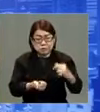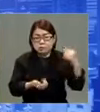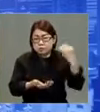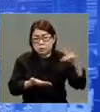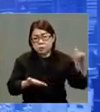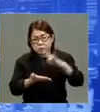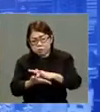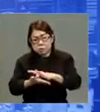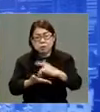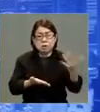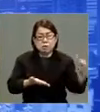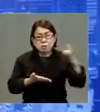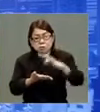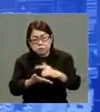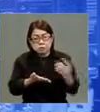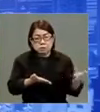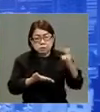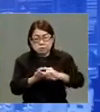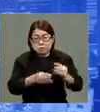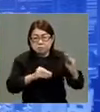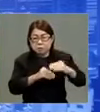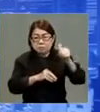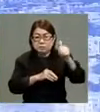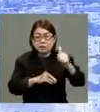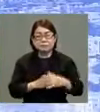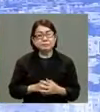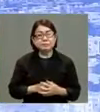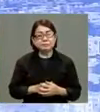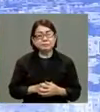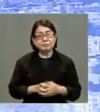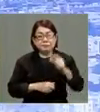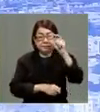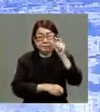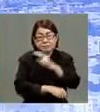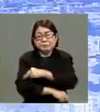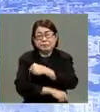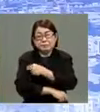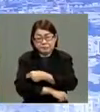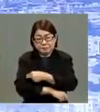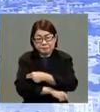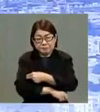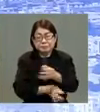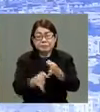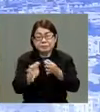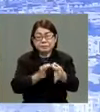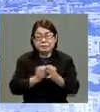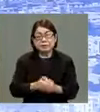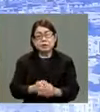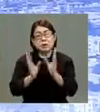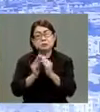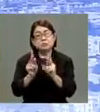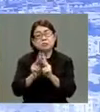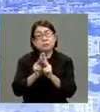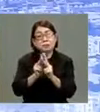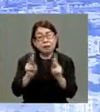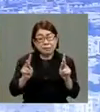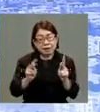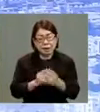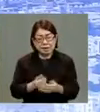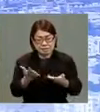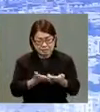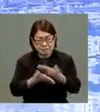คนไทยนั้นได้เดินทางกลับเข้ามาในบ้านคือครับ ครับในที่ประชุมของสบคชุดใหญ่วันก่อนก็มีการพูดคุยกันนะครับว่าเรื่อง